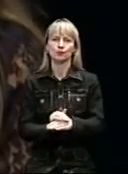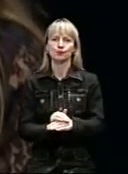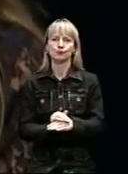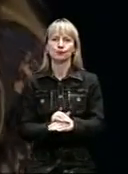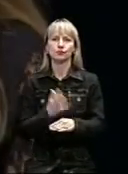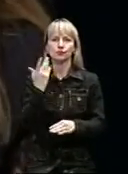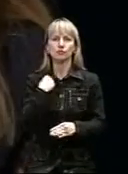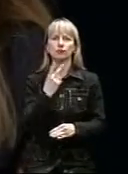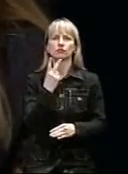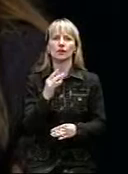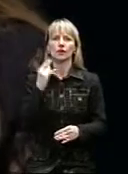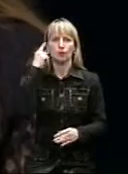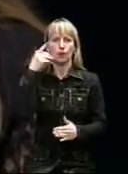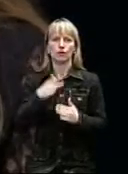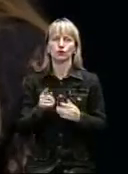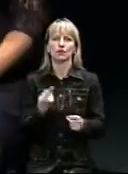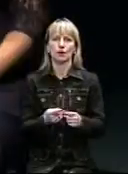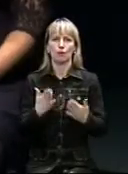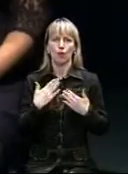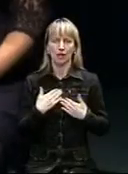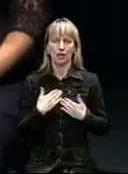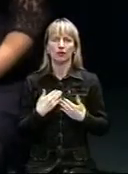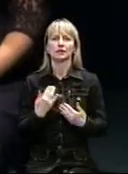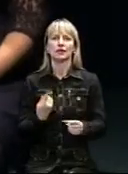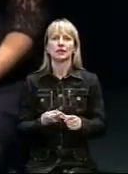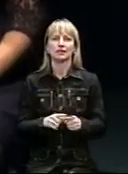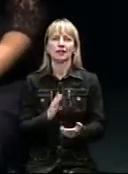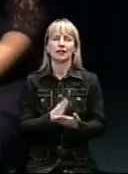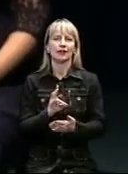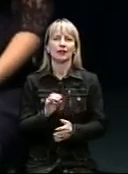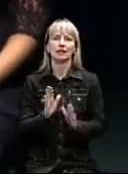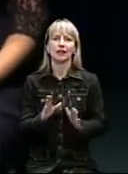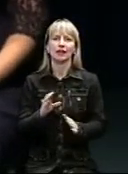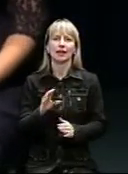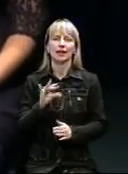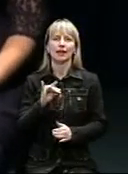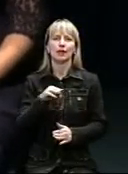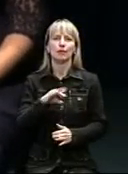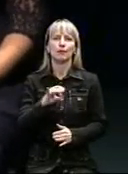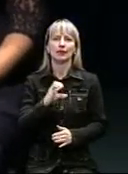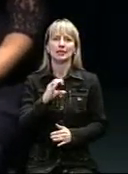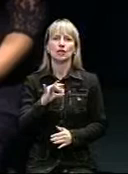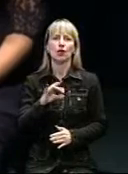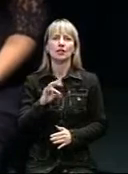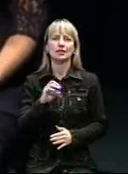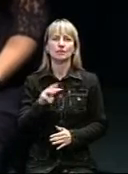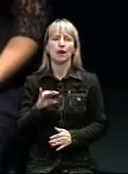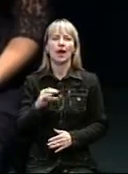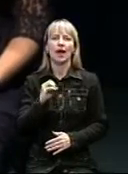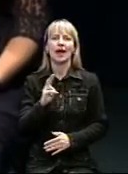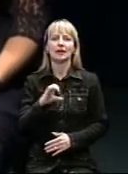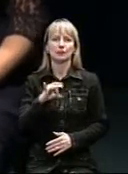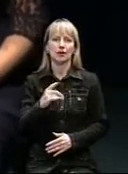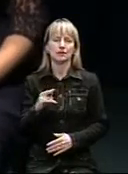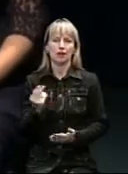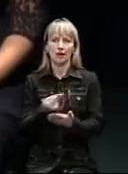дивлюсь і розумію, що це моє. І саме це є не тільки імпресіонізм, а експресія йде від картин, і вони такі